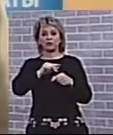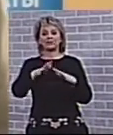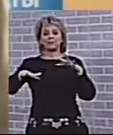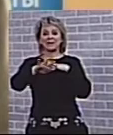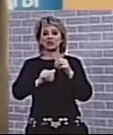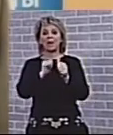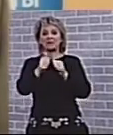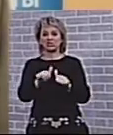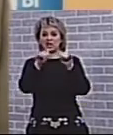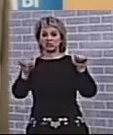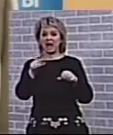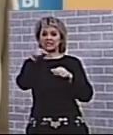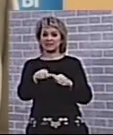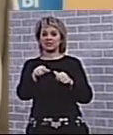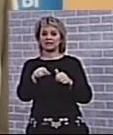территориям опережающего развития